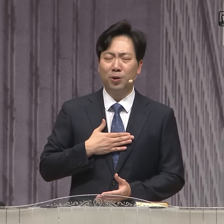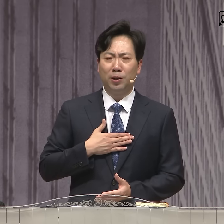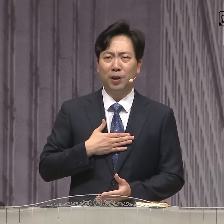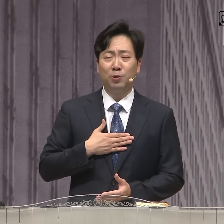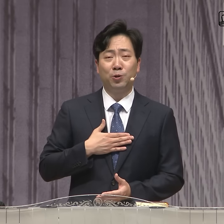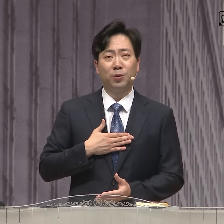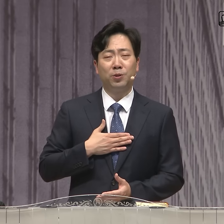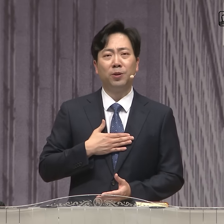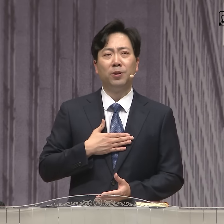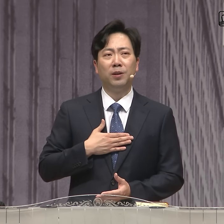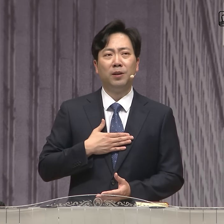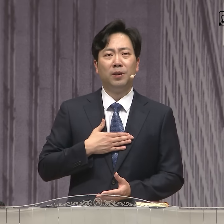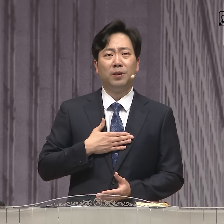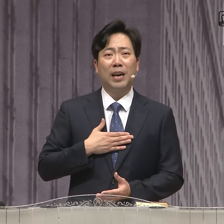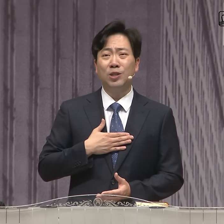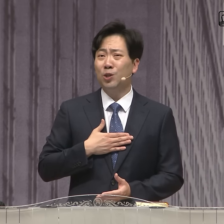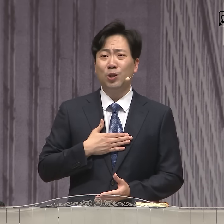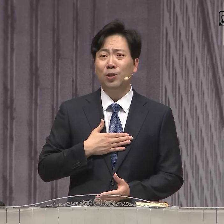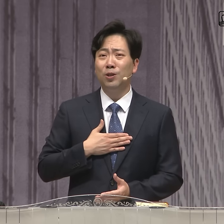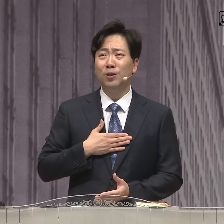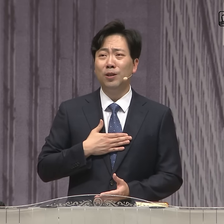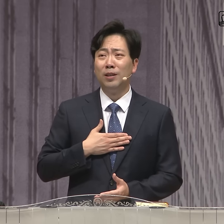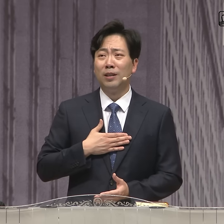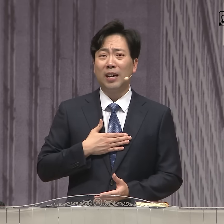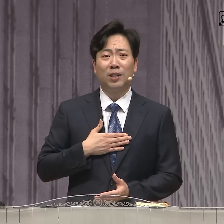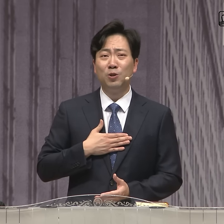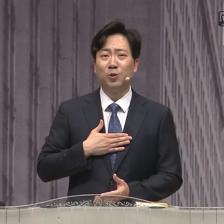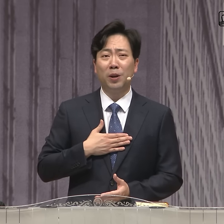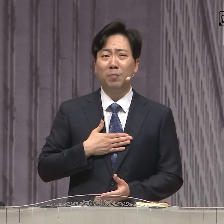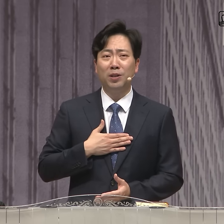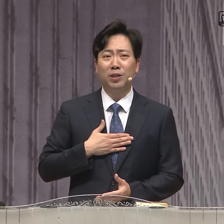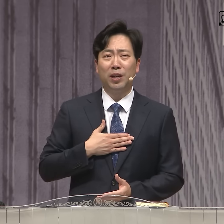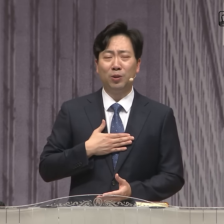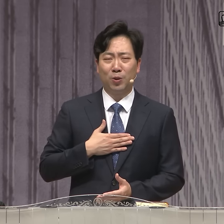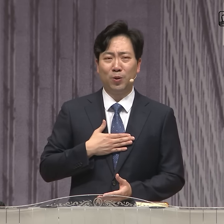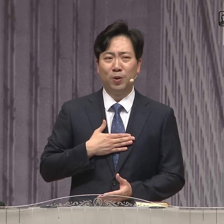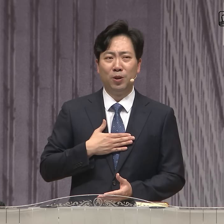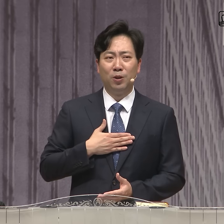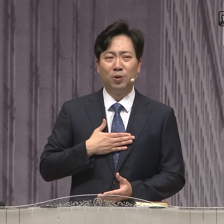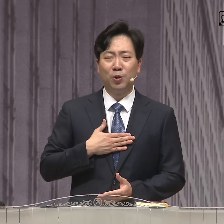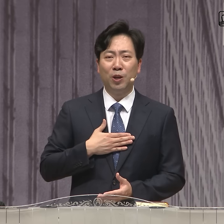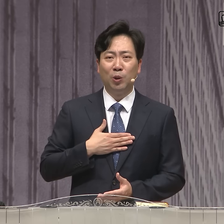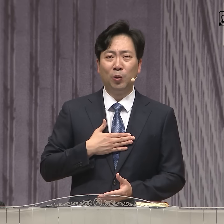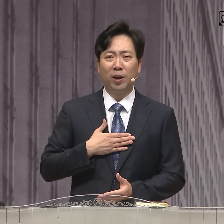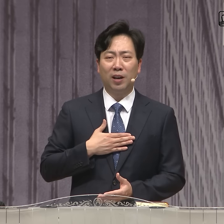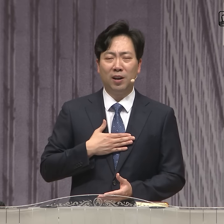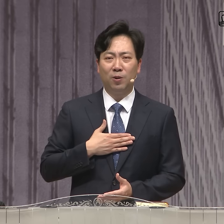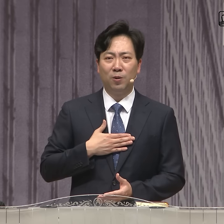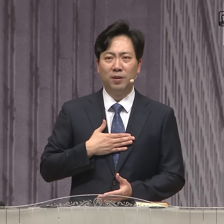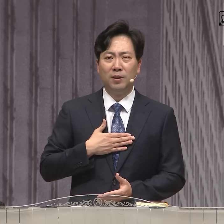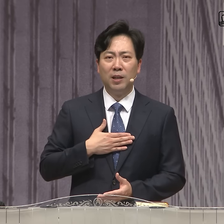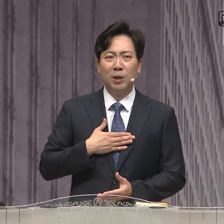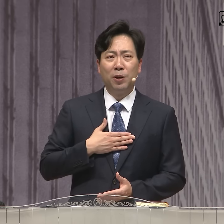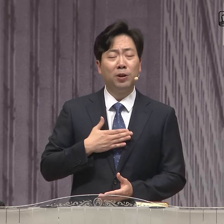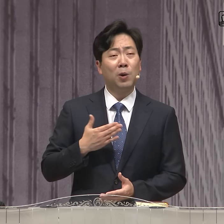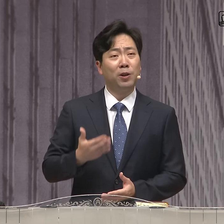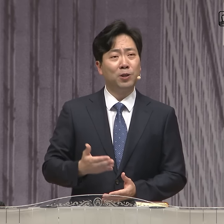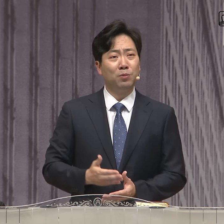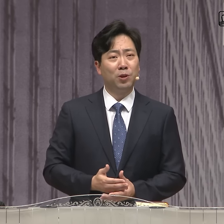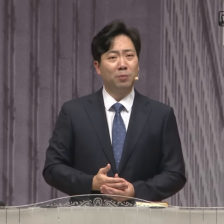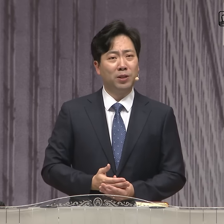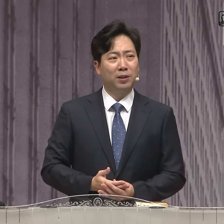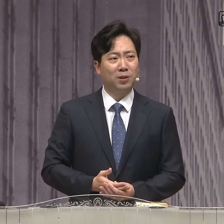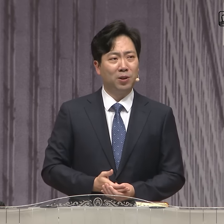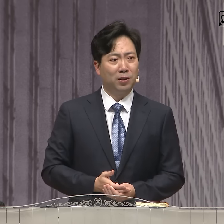한번 정결케 해주셔서 다시는 같은 죄에 빠지지 않도록 주여 인도해 달라고, 우리 그렇게